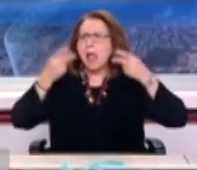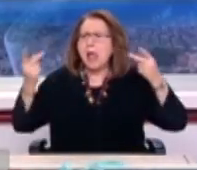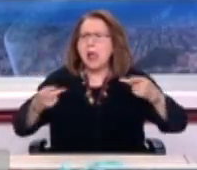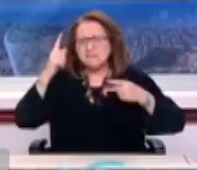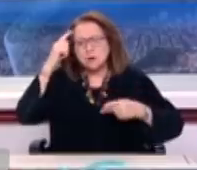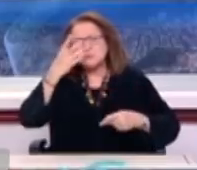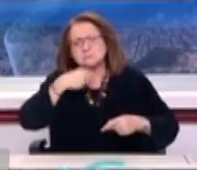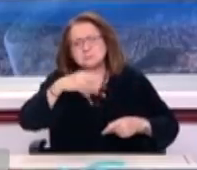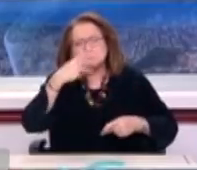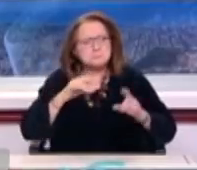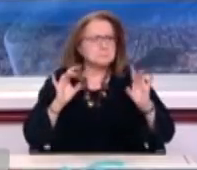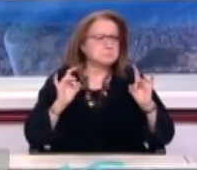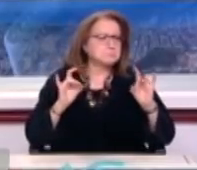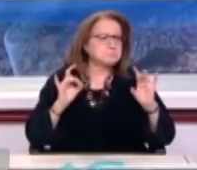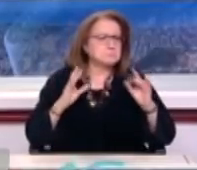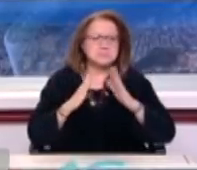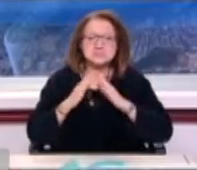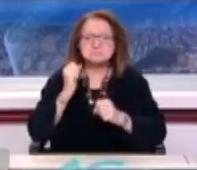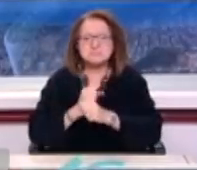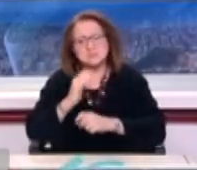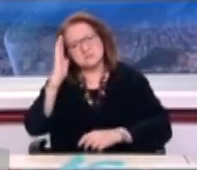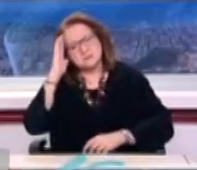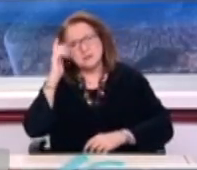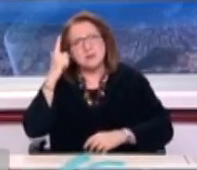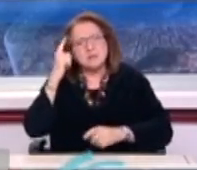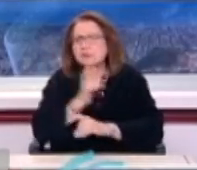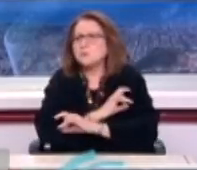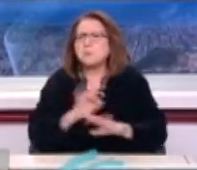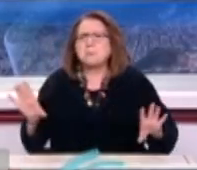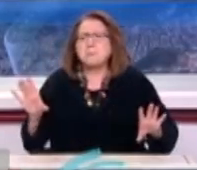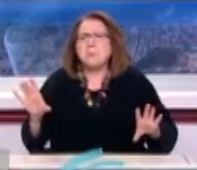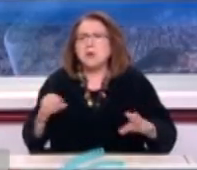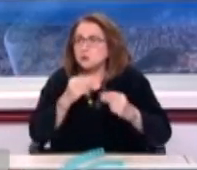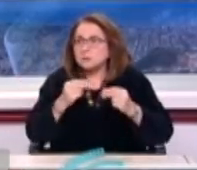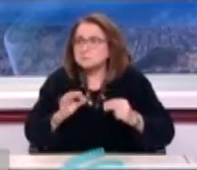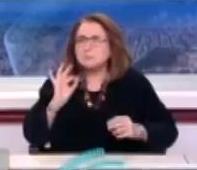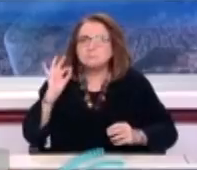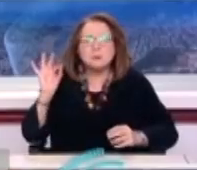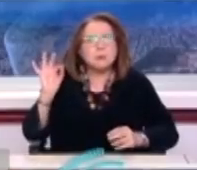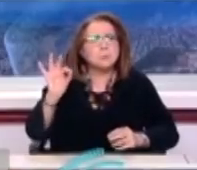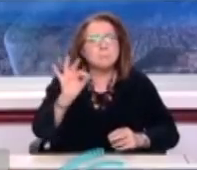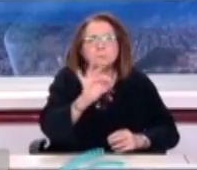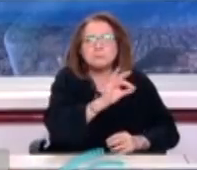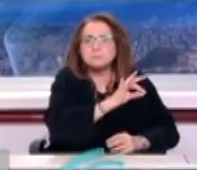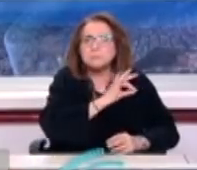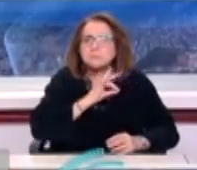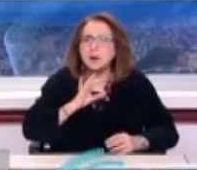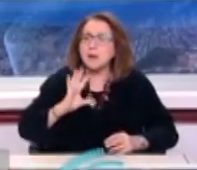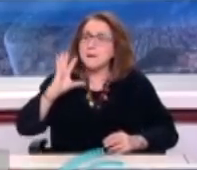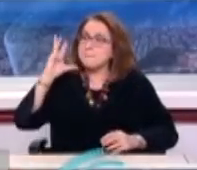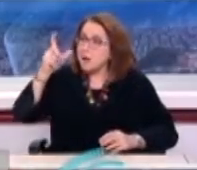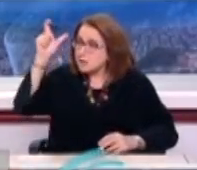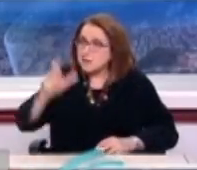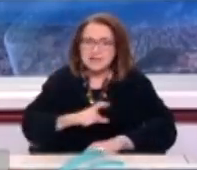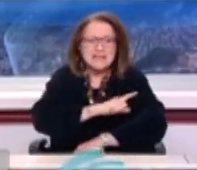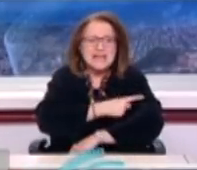μάλιστα αναζητούν και ιατρική φροντίδα και μπορεί να μολύνουν και επαγγελματίες υγείας. Όπως ακριβώς και με τη γρήπη.